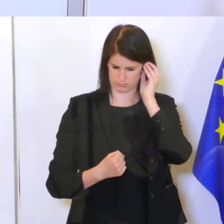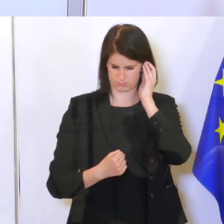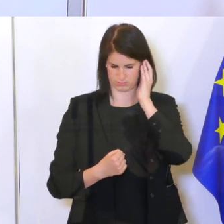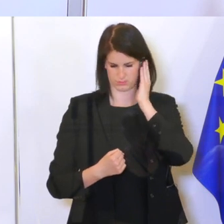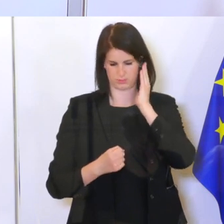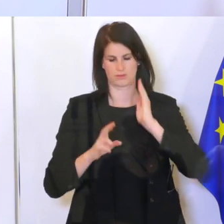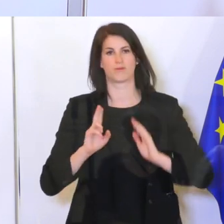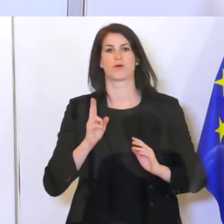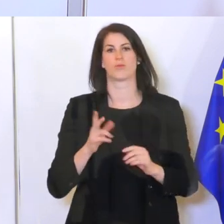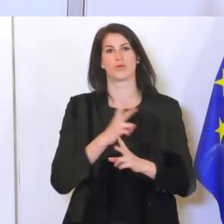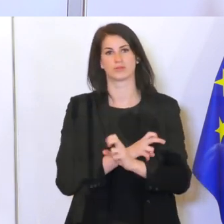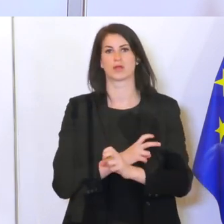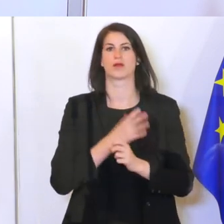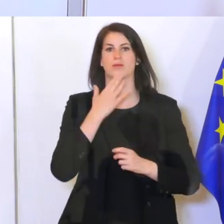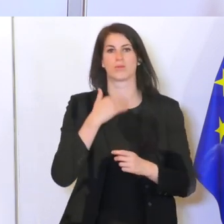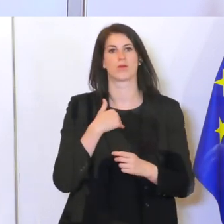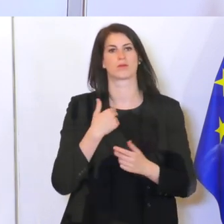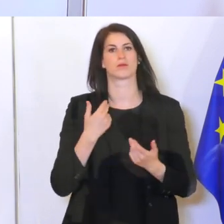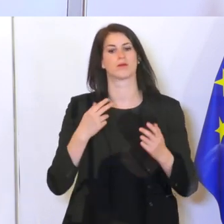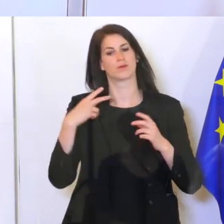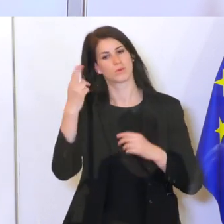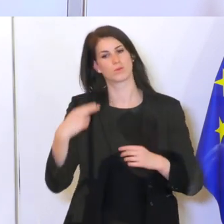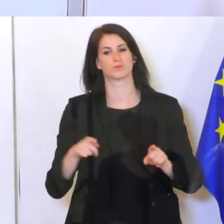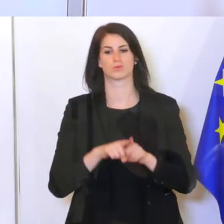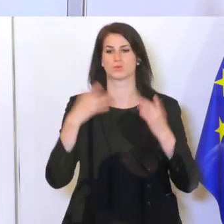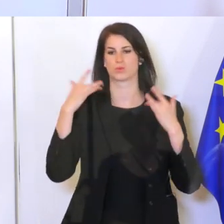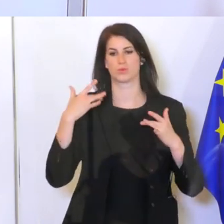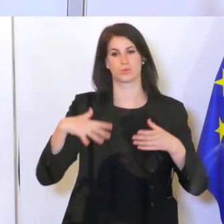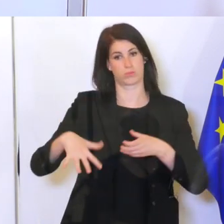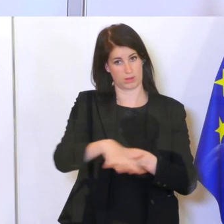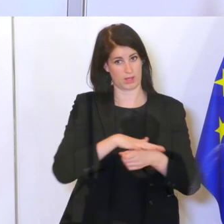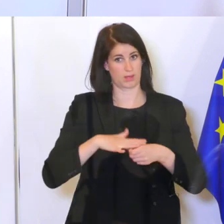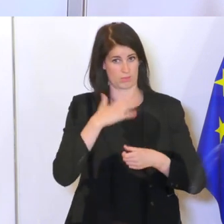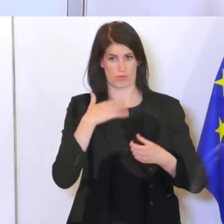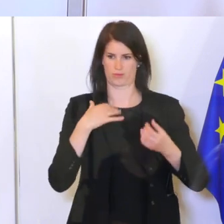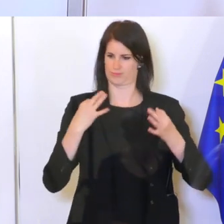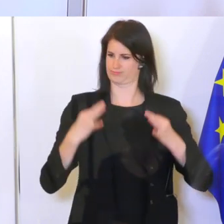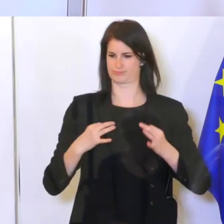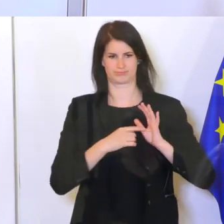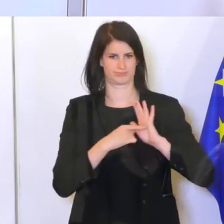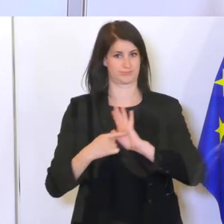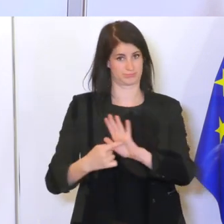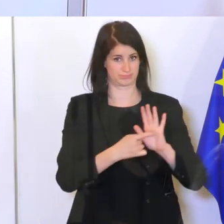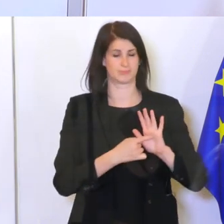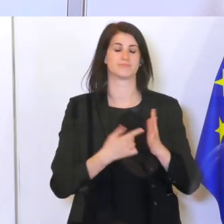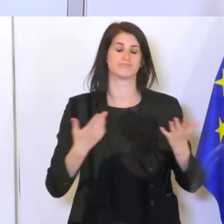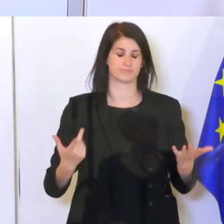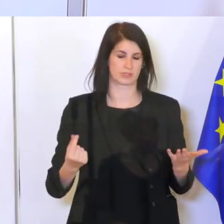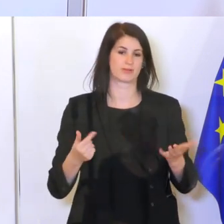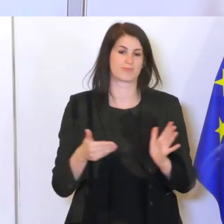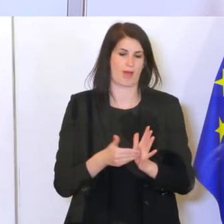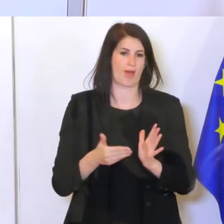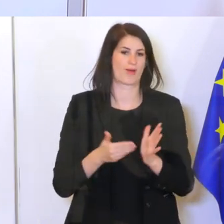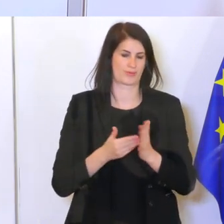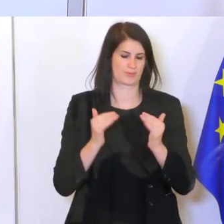sein will und bleiben will, ist uns völlig bewusst, dass wir natürlich die großen Institutionen für die, zumindest für größere Teile der